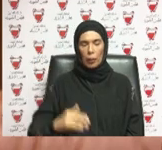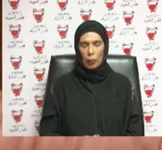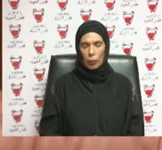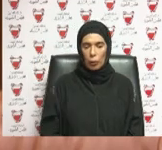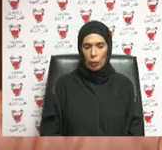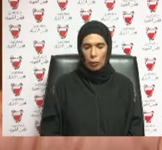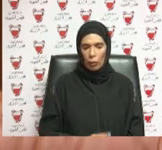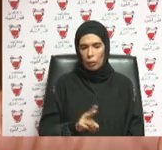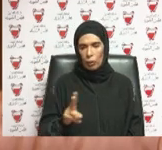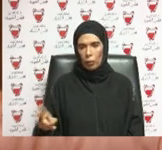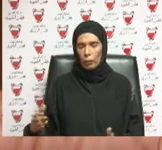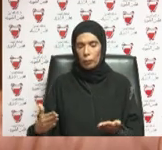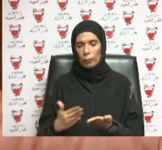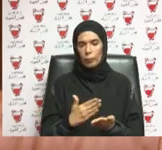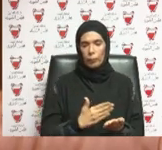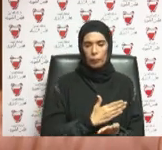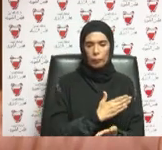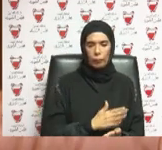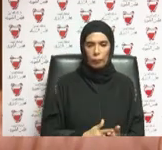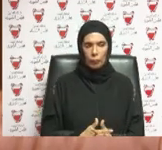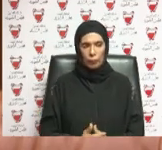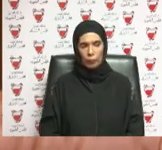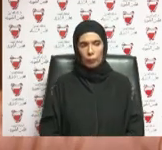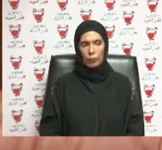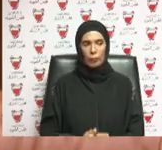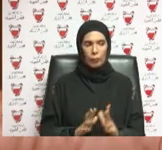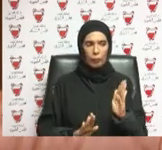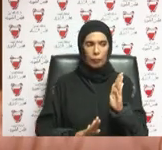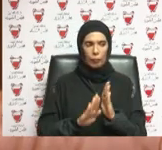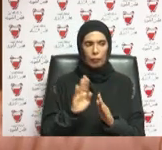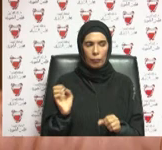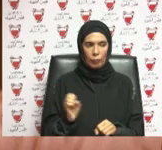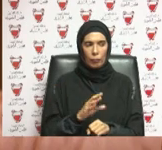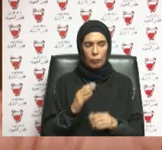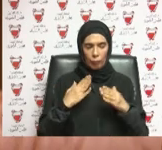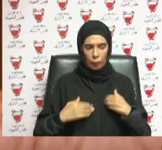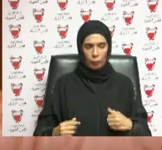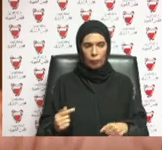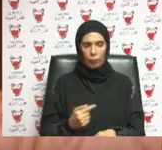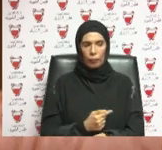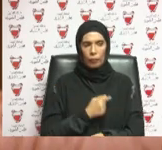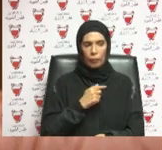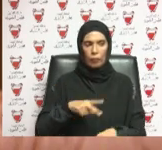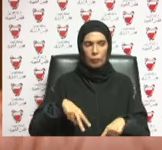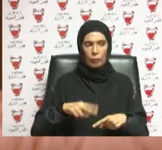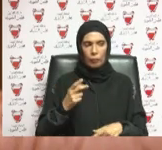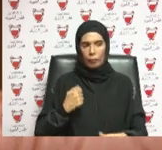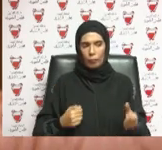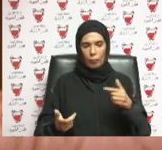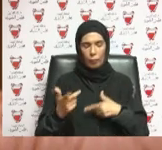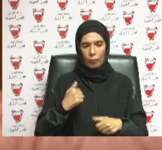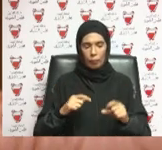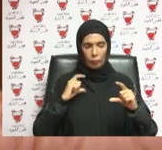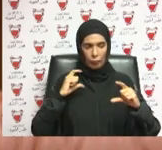المتقدمة في مختلف المجالات، في التنمية والتعليم والصحة والإسكان والصناعة والتجارة